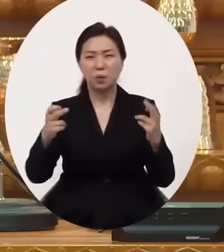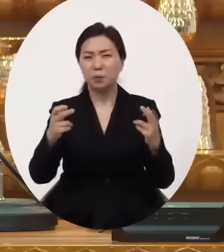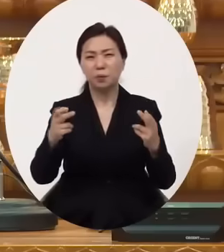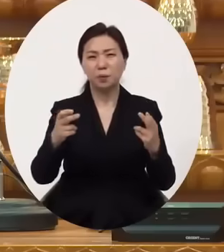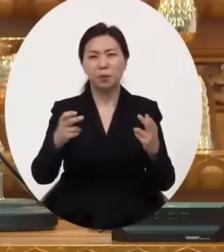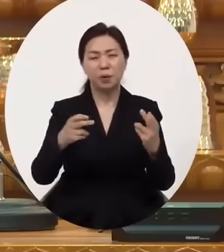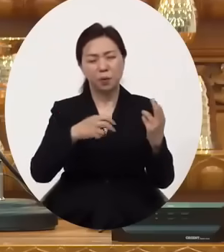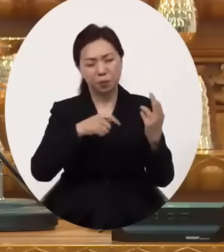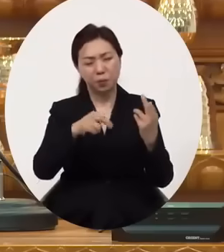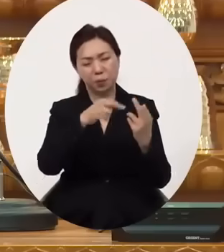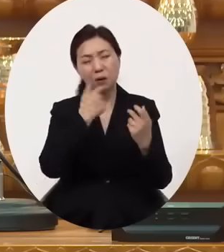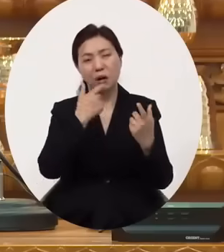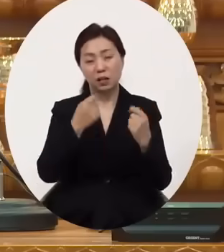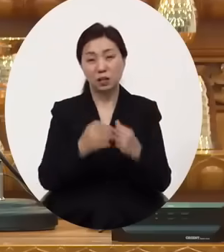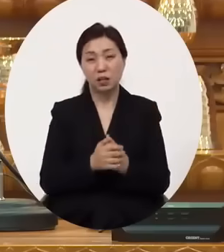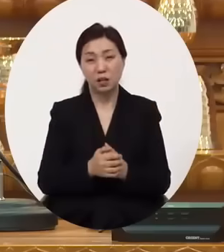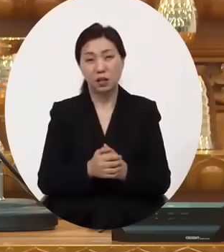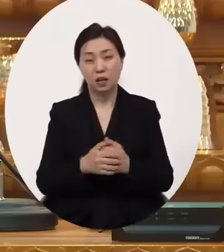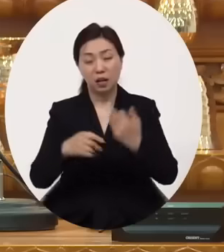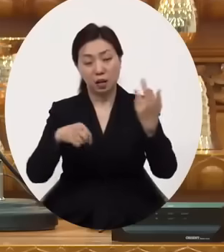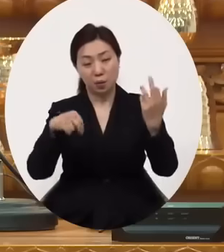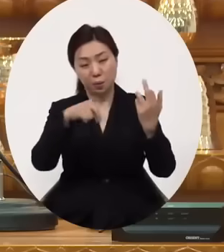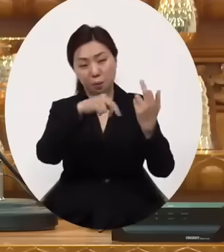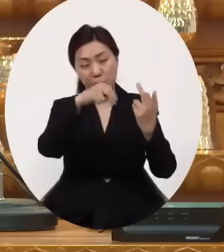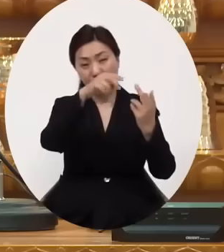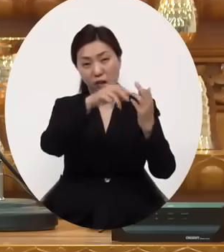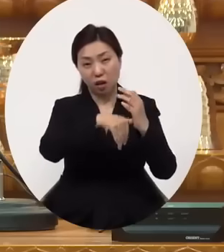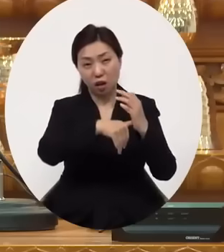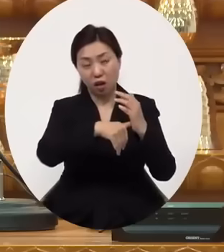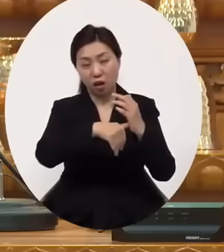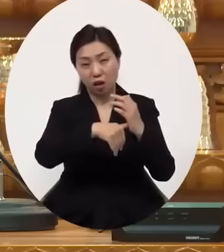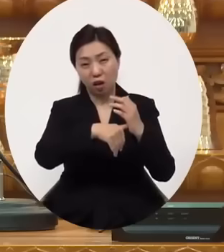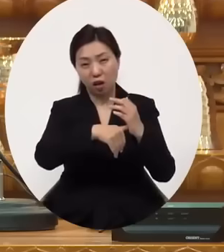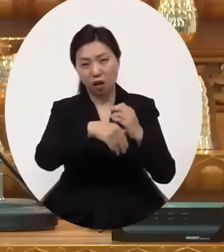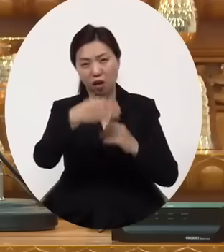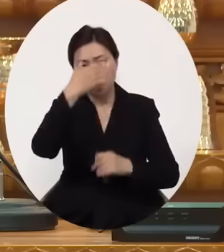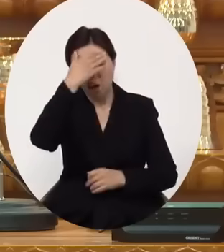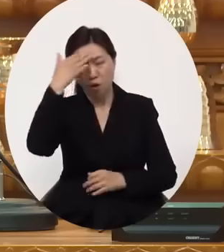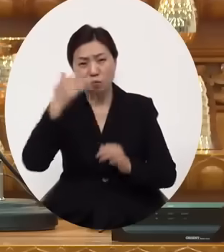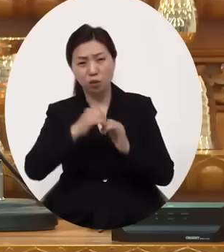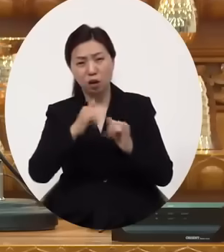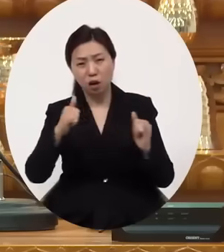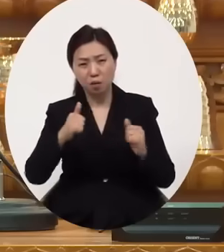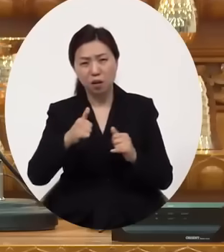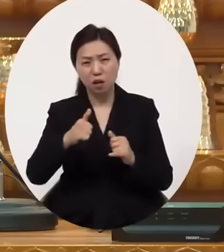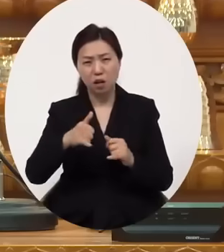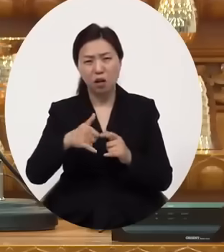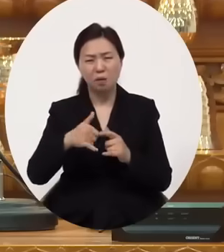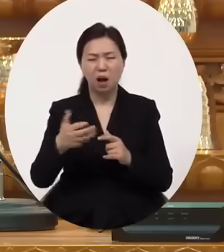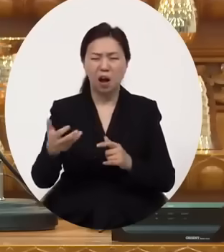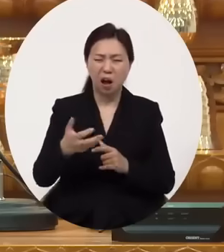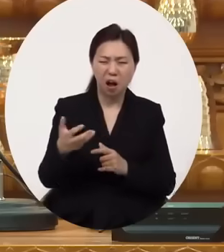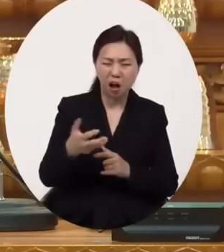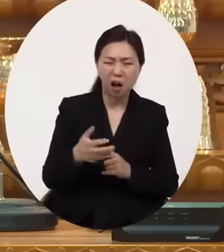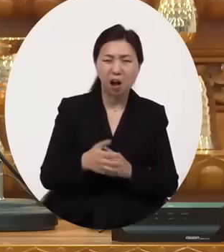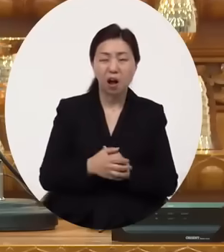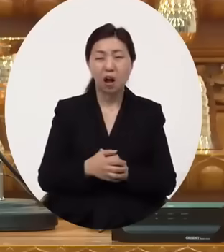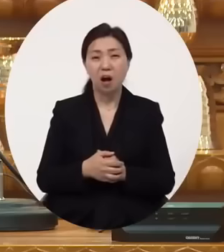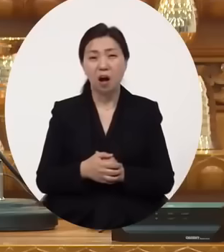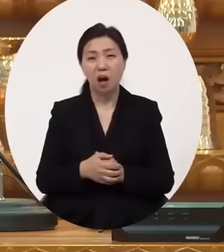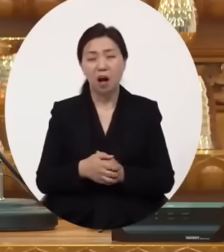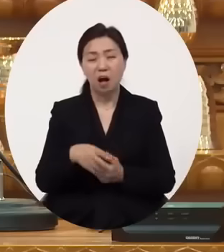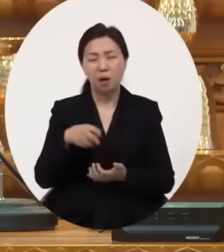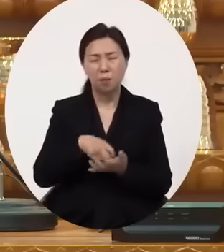가면 확실히 표가 나요. 그래서 제가 이래 등산하다가 젊은 사람이 뭐 힘들어하고 다리 아프다 그럼 니 절 안 하지 이런